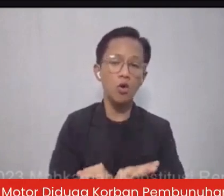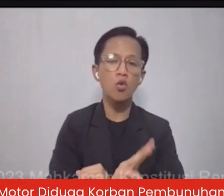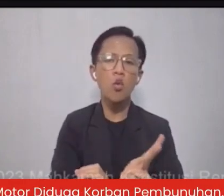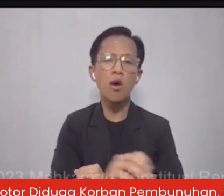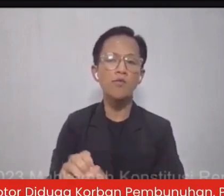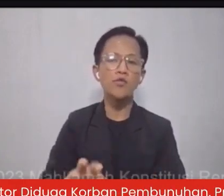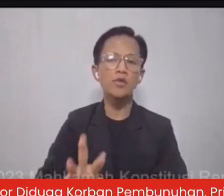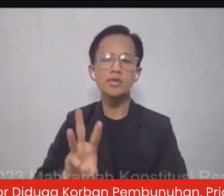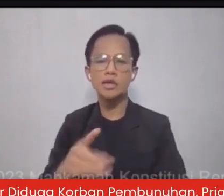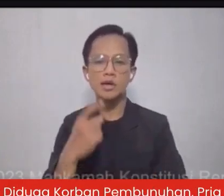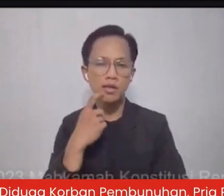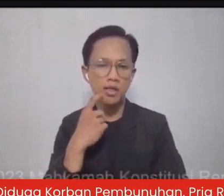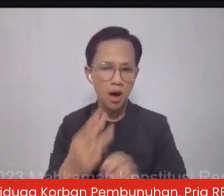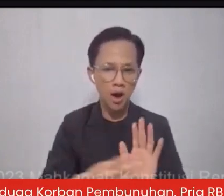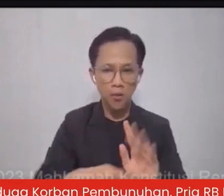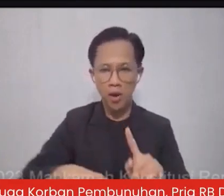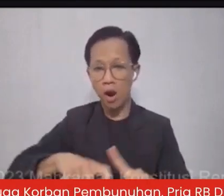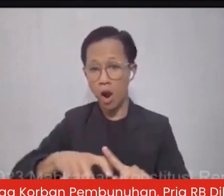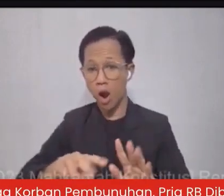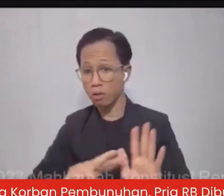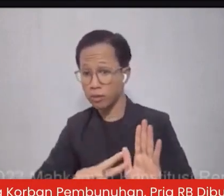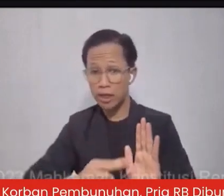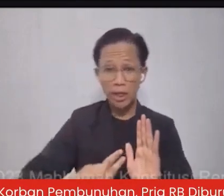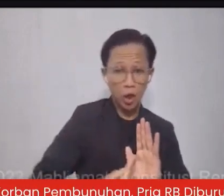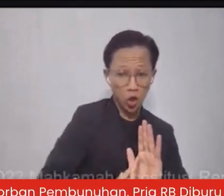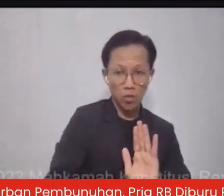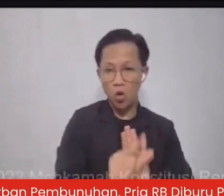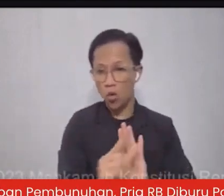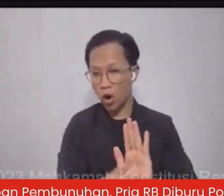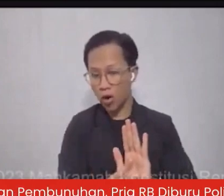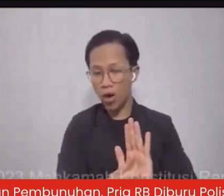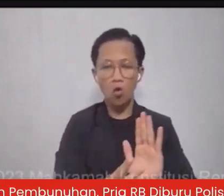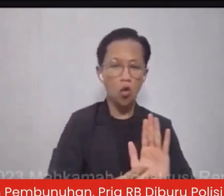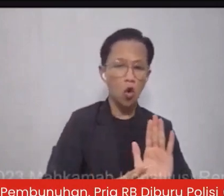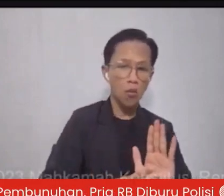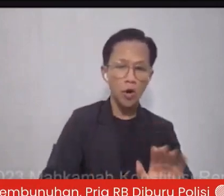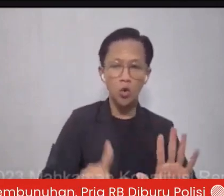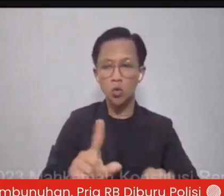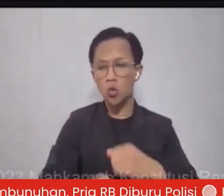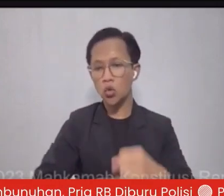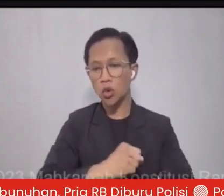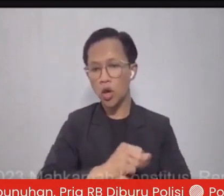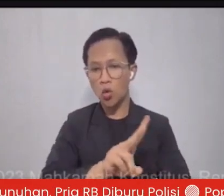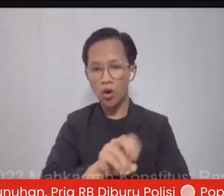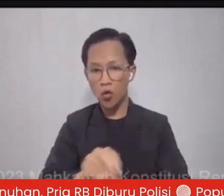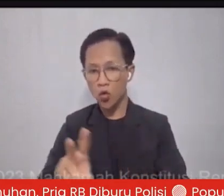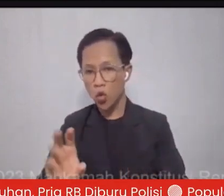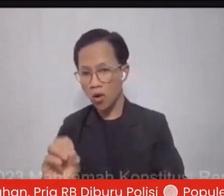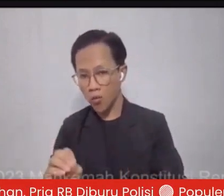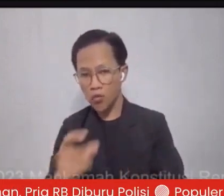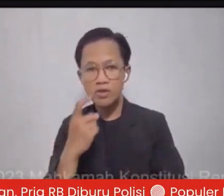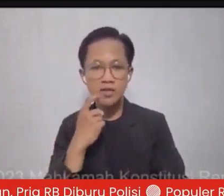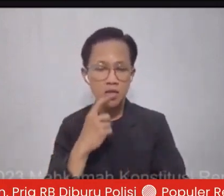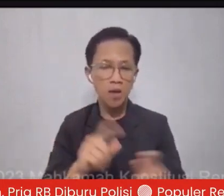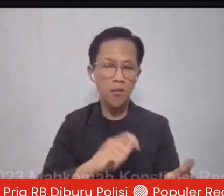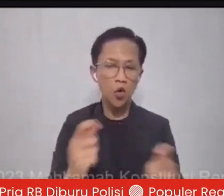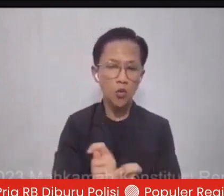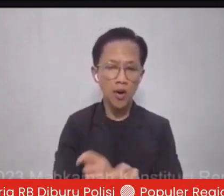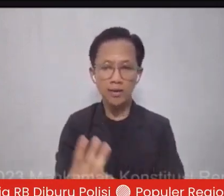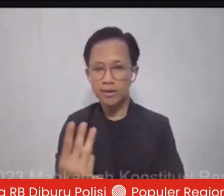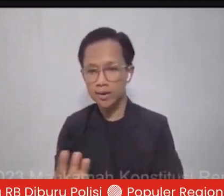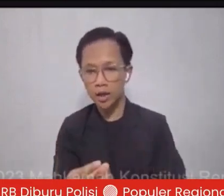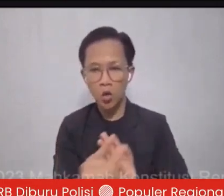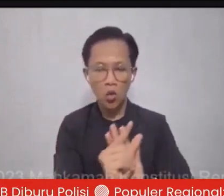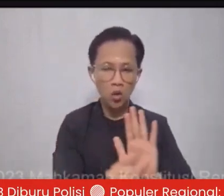yang telah diubah terakhir dengan undang-undang nomor 7 tahun 2020 tentang perubahan ketiga atas undang-undang